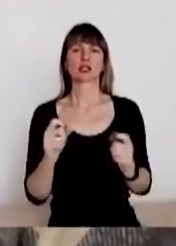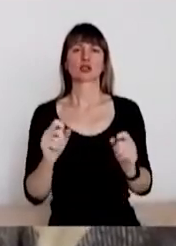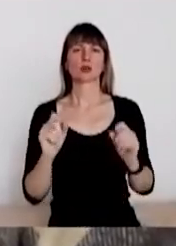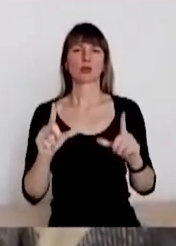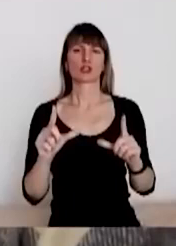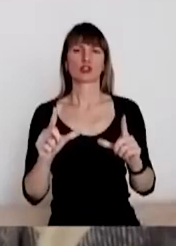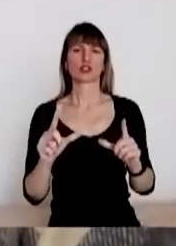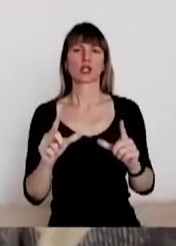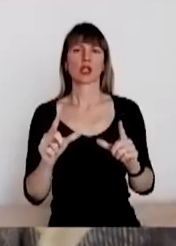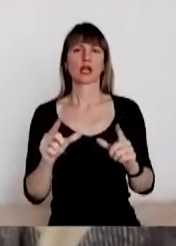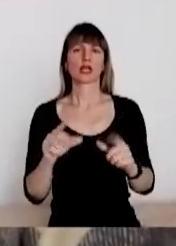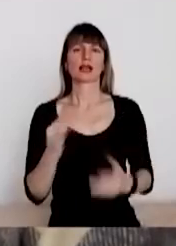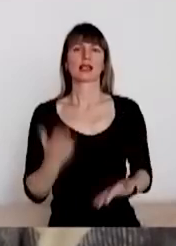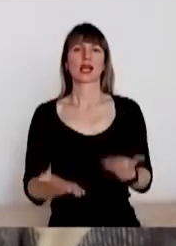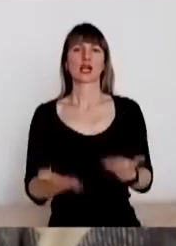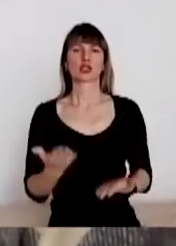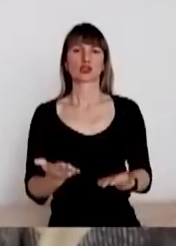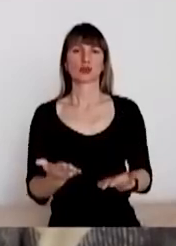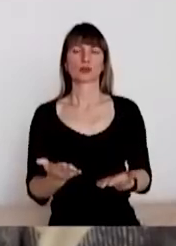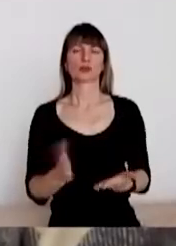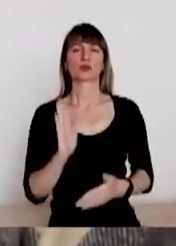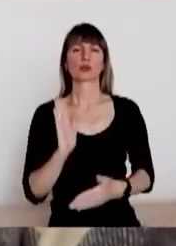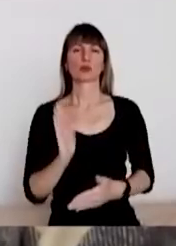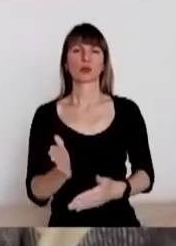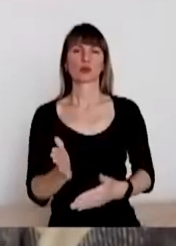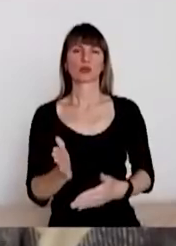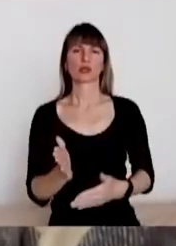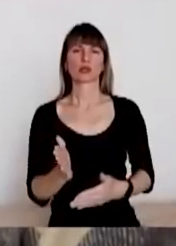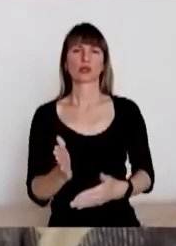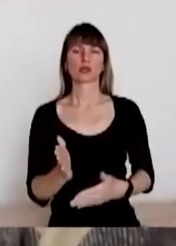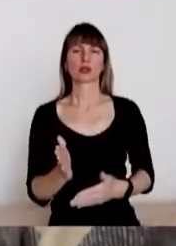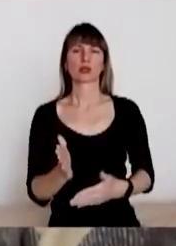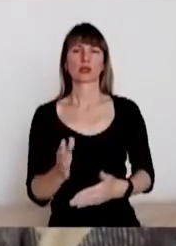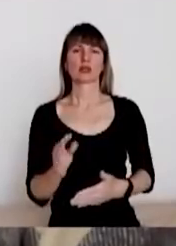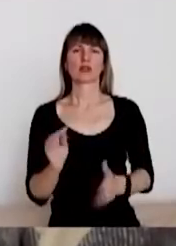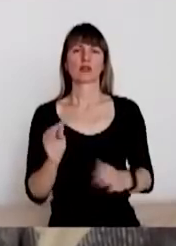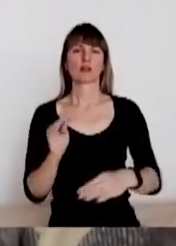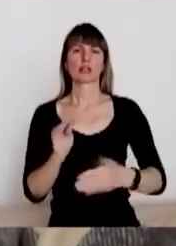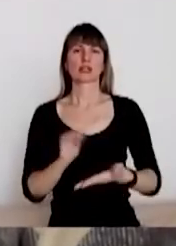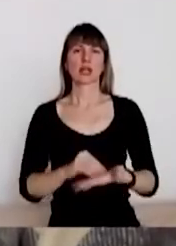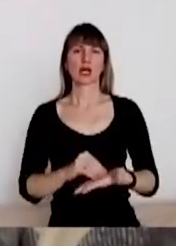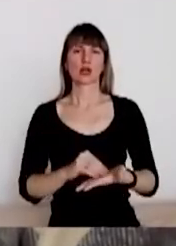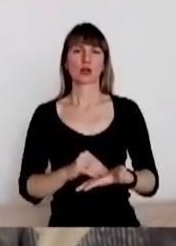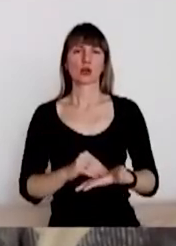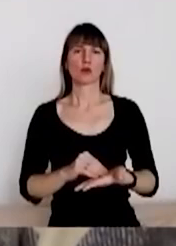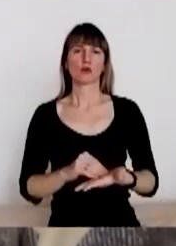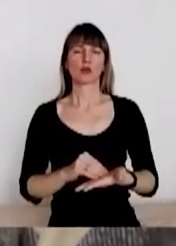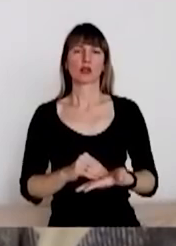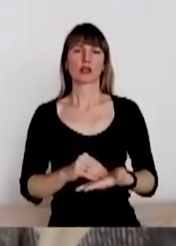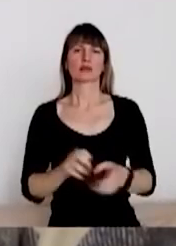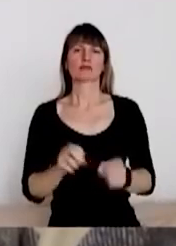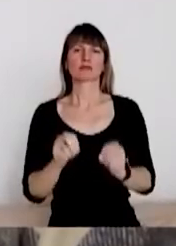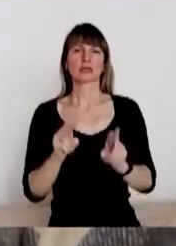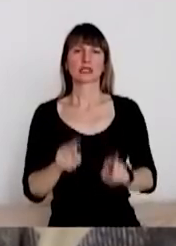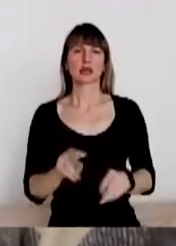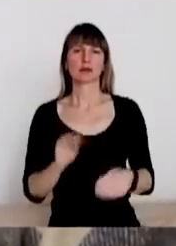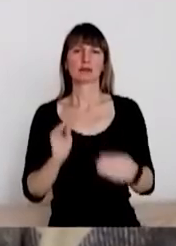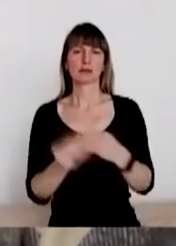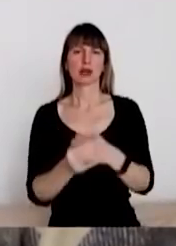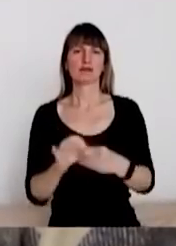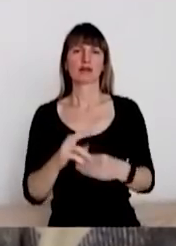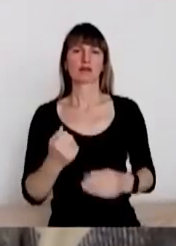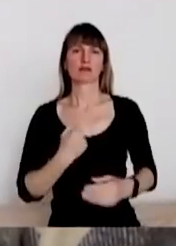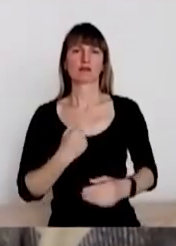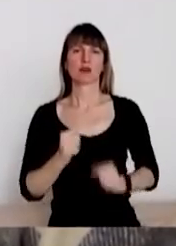І якщо буде встановлено ознаки злісного ухилення від мобілізації,